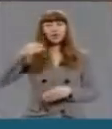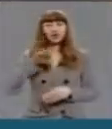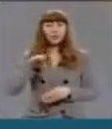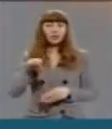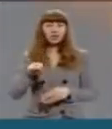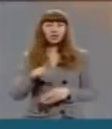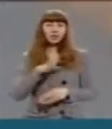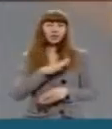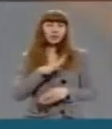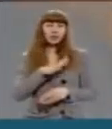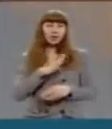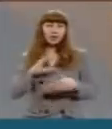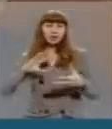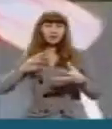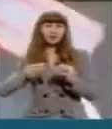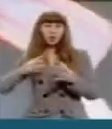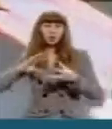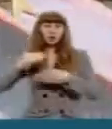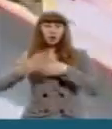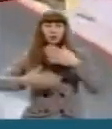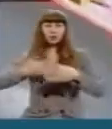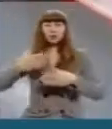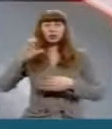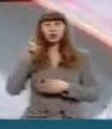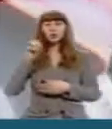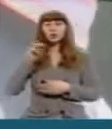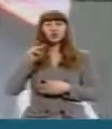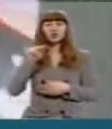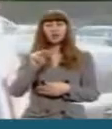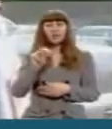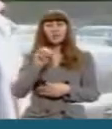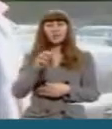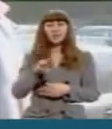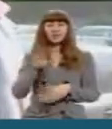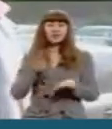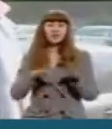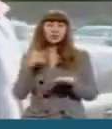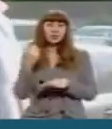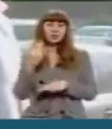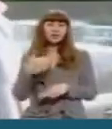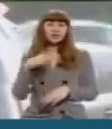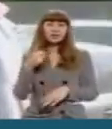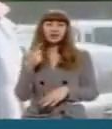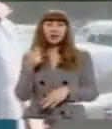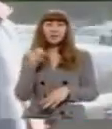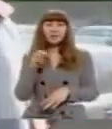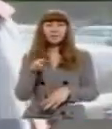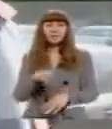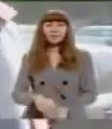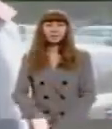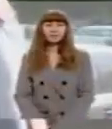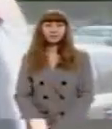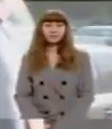облысында заңсыз есірткі тасымалымен айналысқандар азайып келеді дейді құқық саласының өкілдері. Наркотическая партия. Тәркіленген